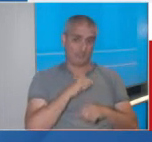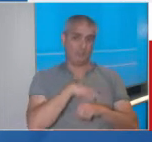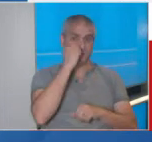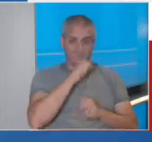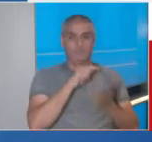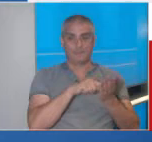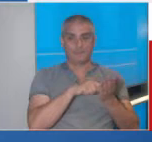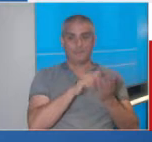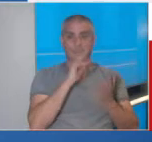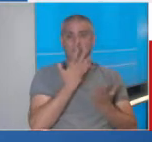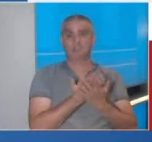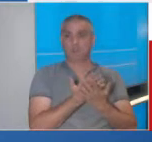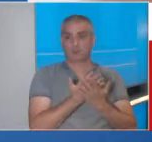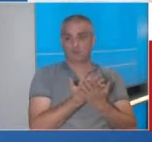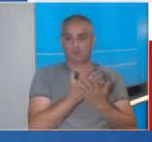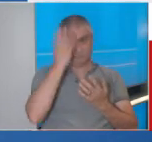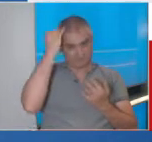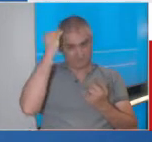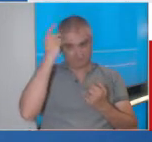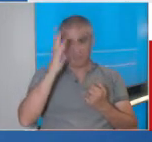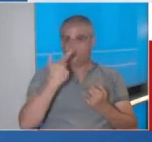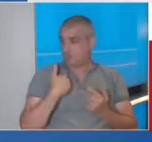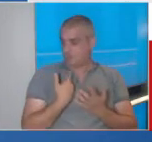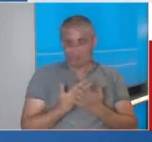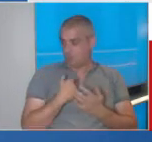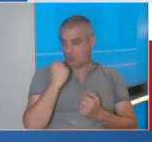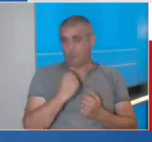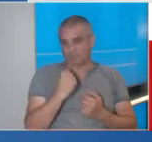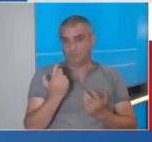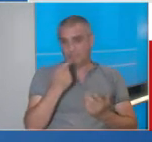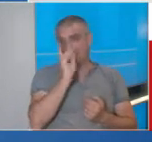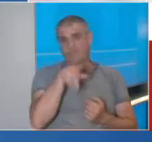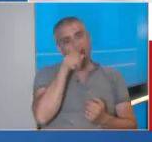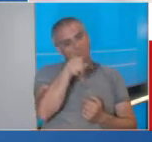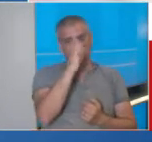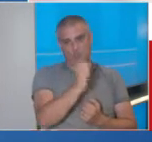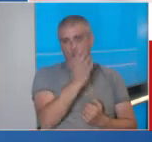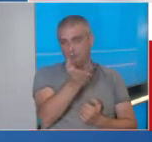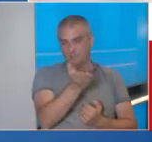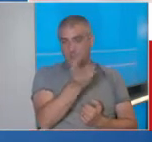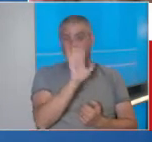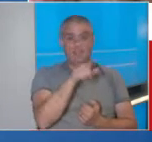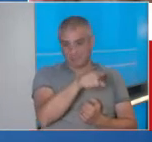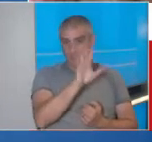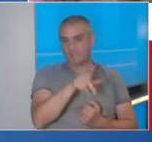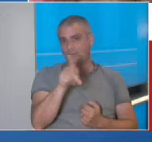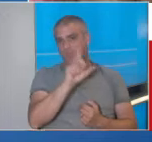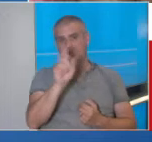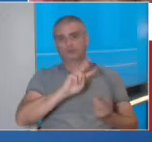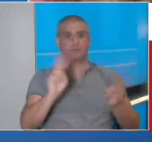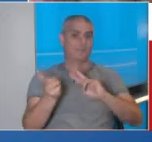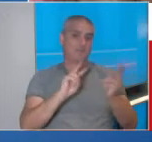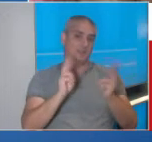הרצח, ולכן ברגע שיש עדויות של השערות, אם אני מוכח שלא הרוצח, אז היא חייבת להיות הרוצח, כך שגם היא וגם הוא מאשים אחד